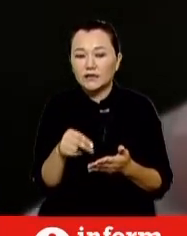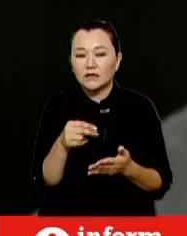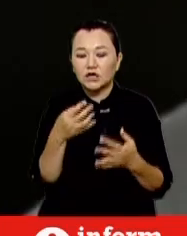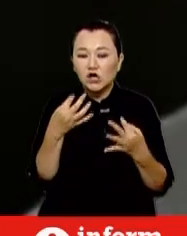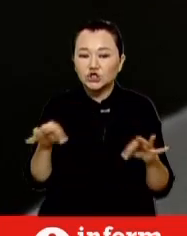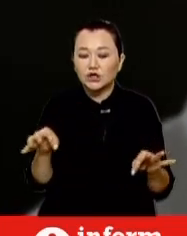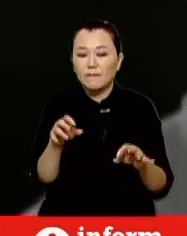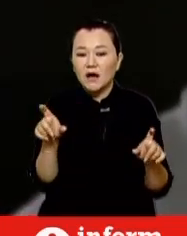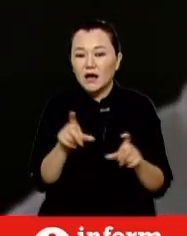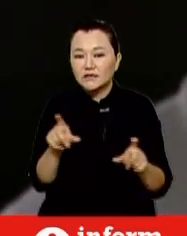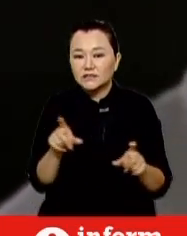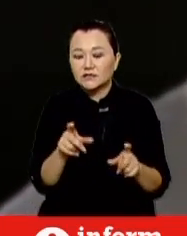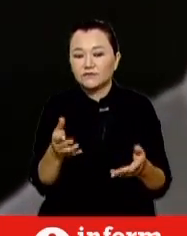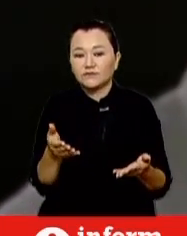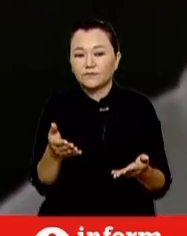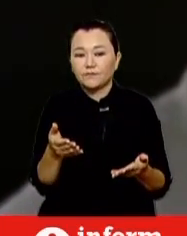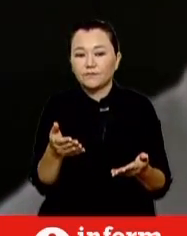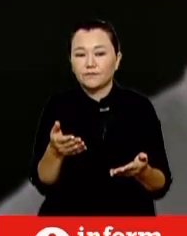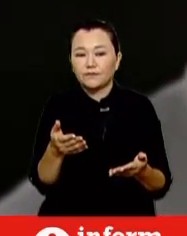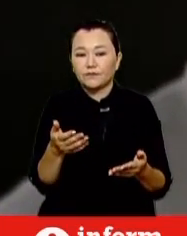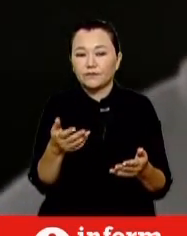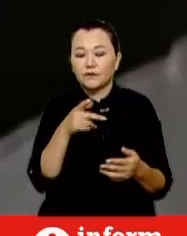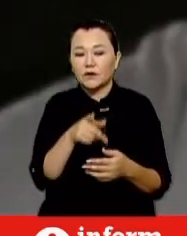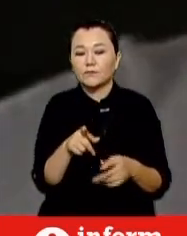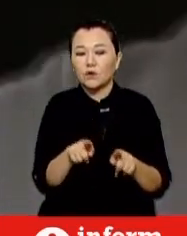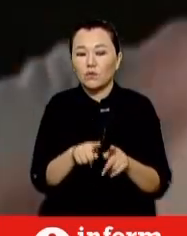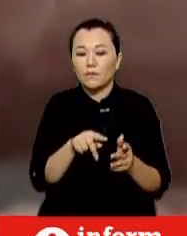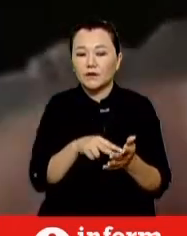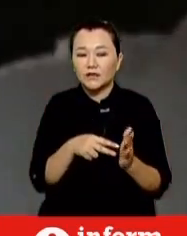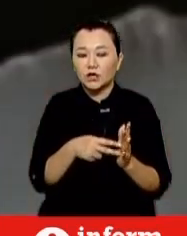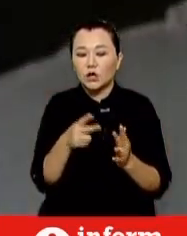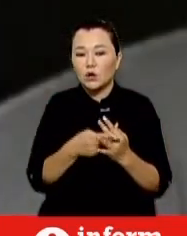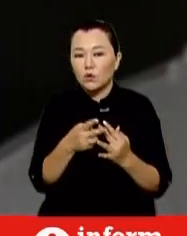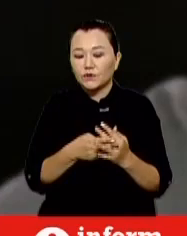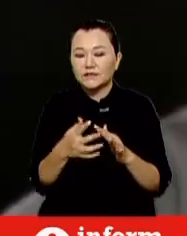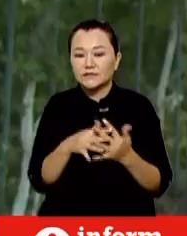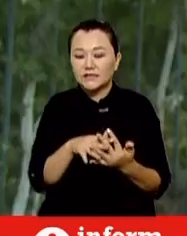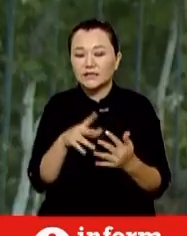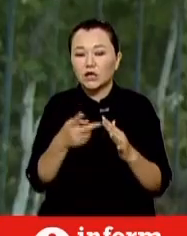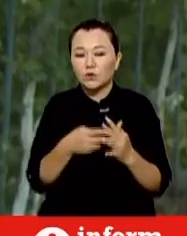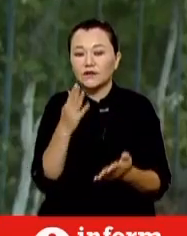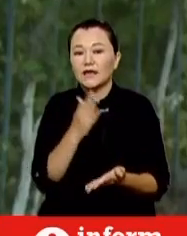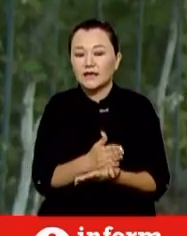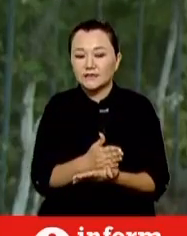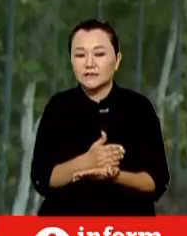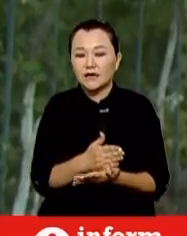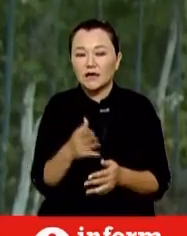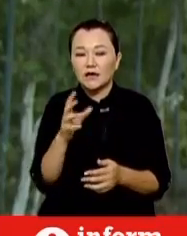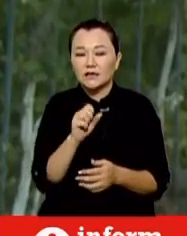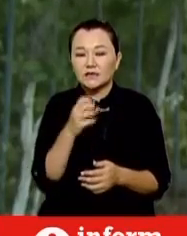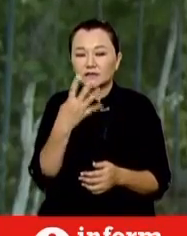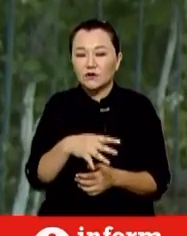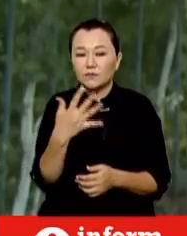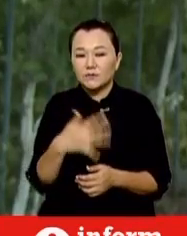расширение магазинов, допустим. Ну, там в таком плане льготы, сельские льготы есть. Около